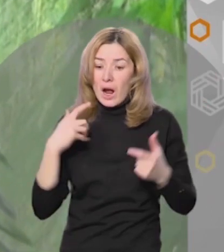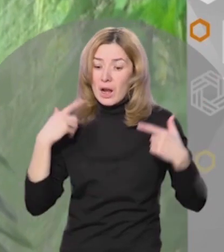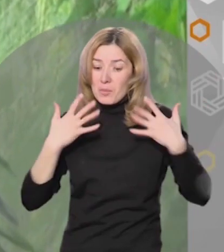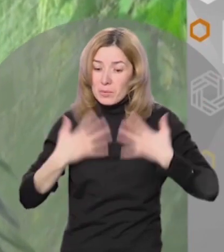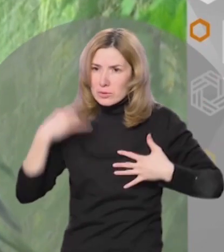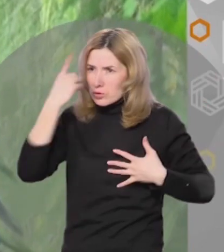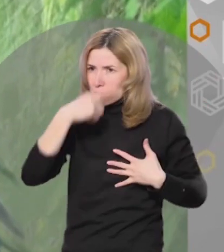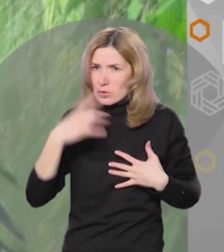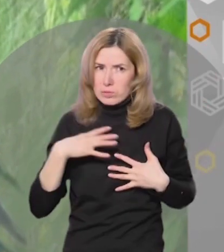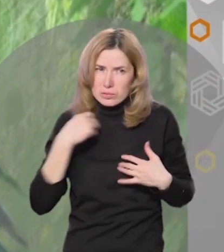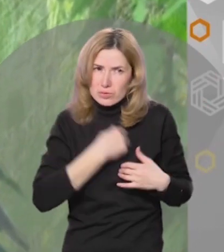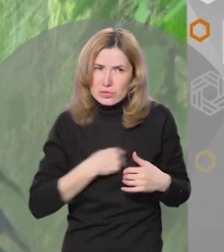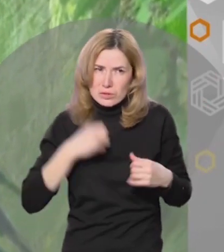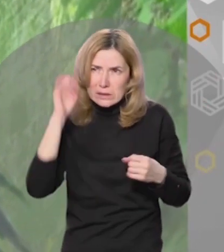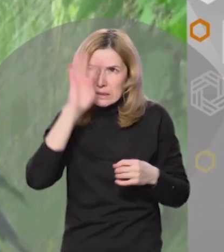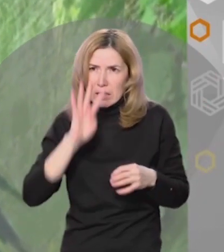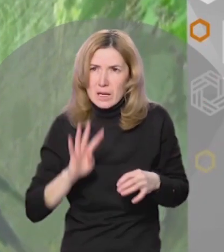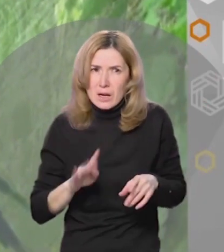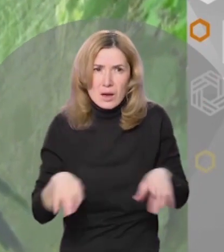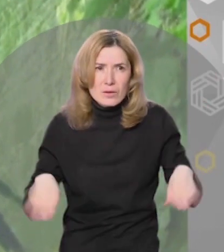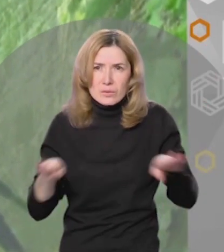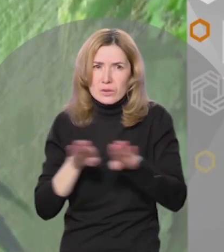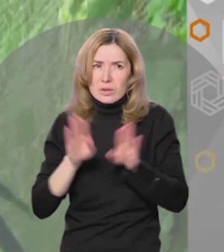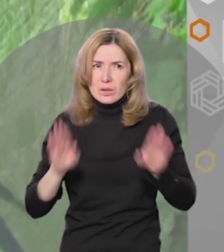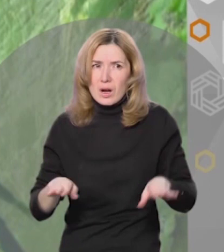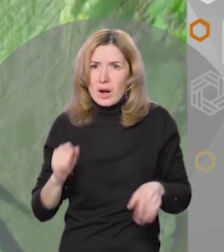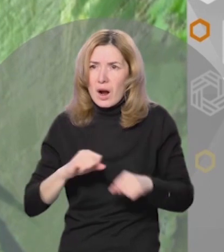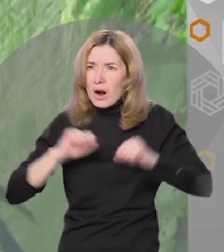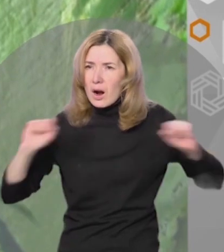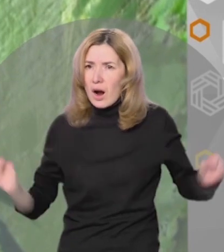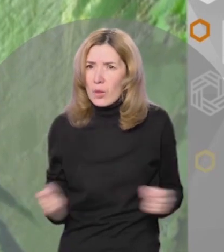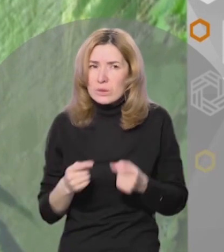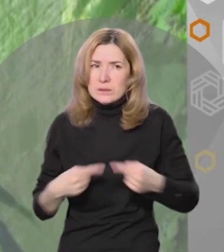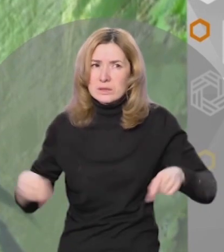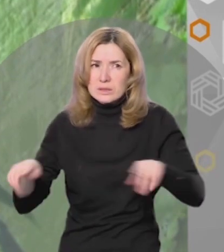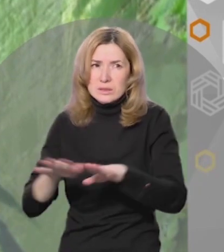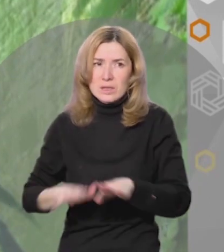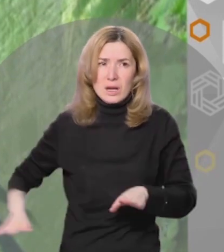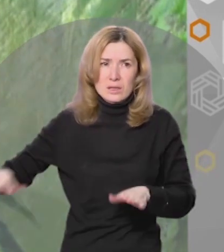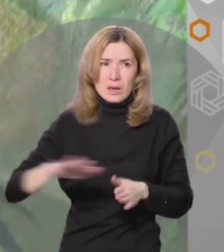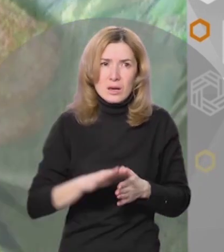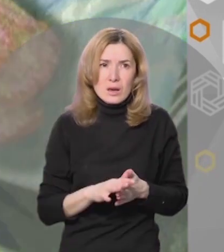ее было серебристо-серым, точь-в-точь, как оборотная сторона крапивного листа.